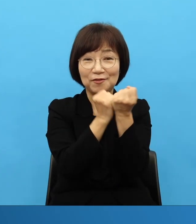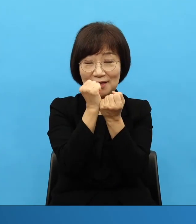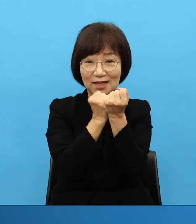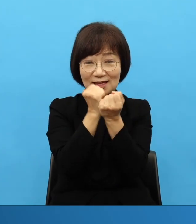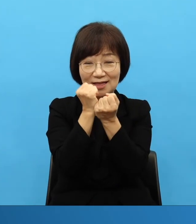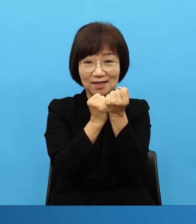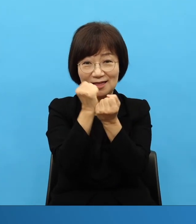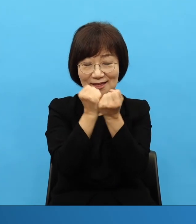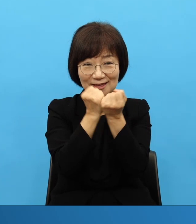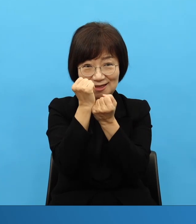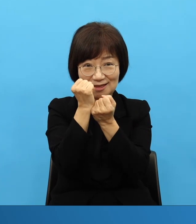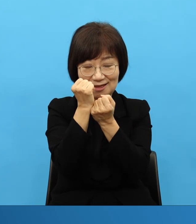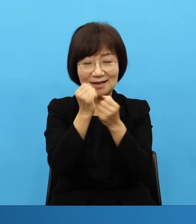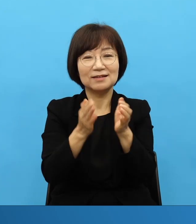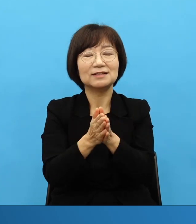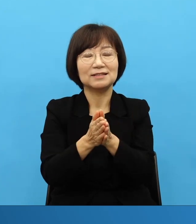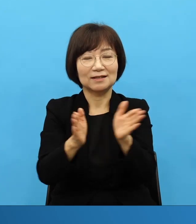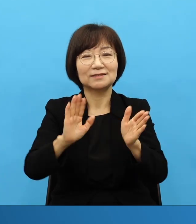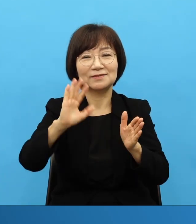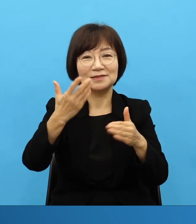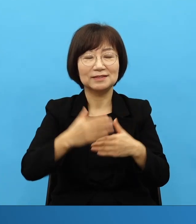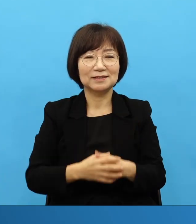수련회를 시작으로 계속 이어집니다.